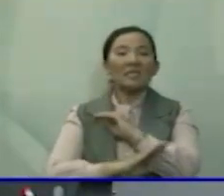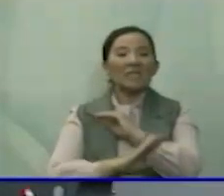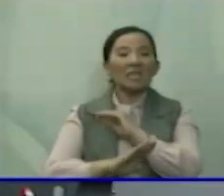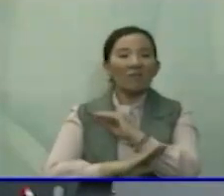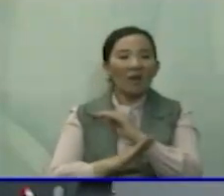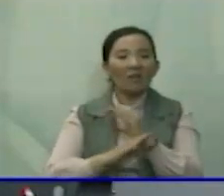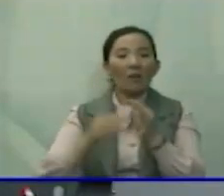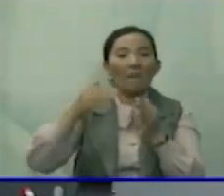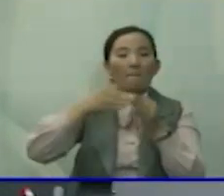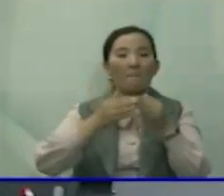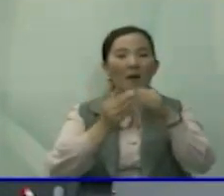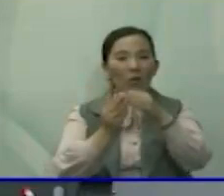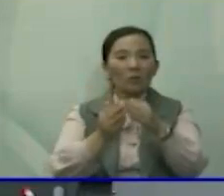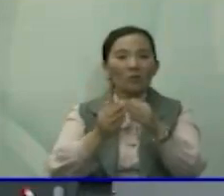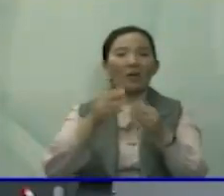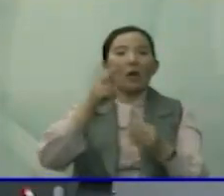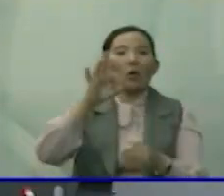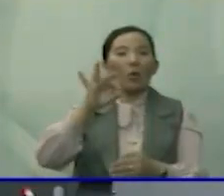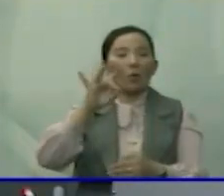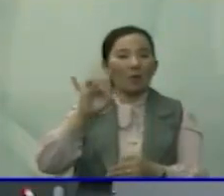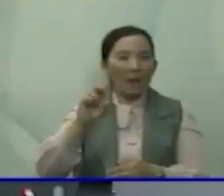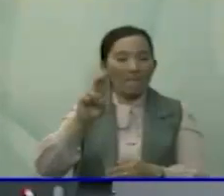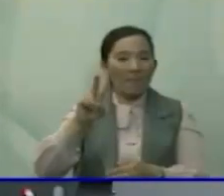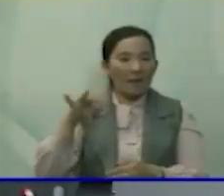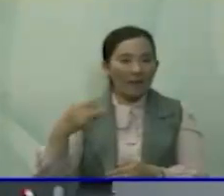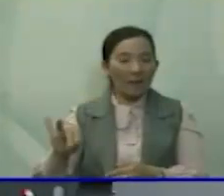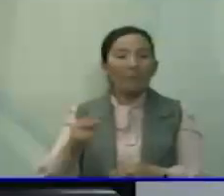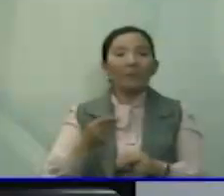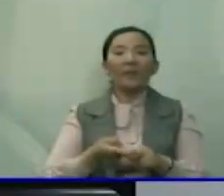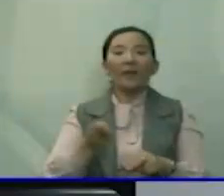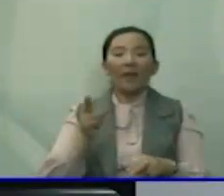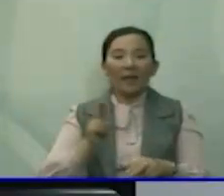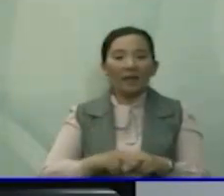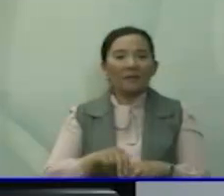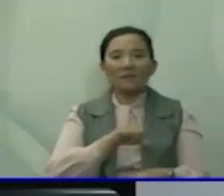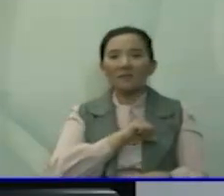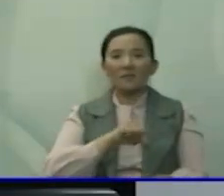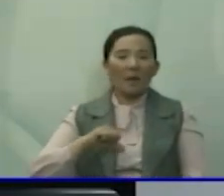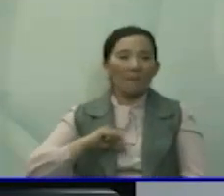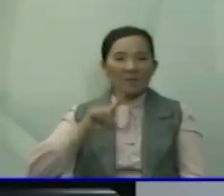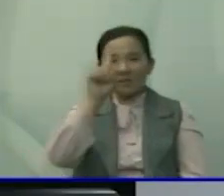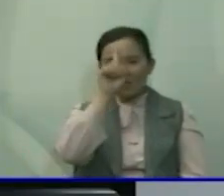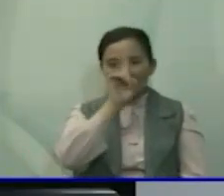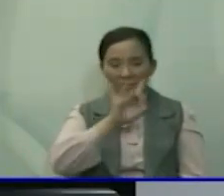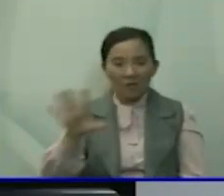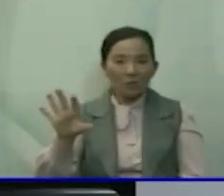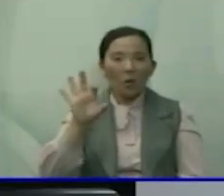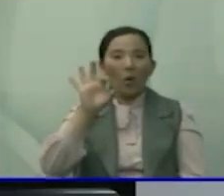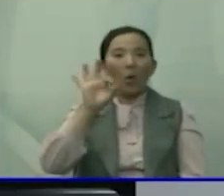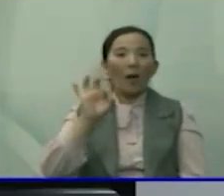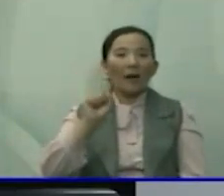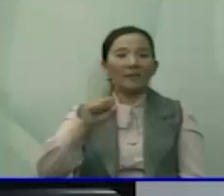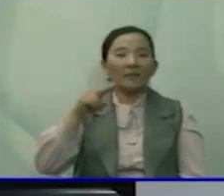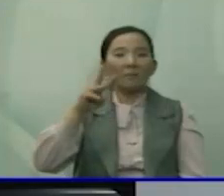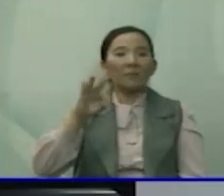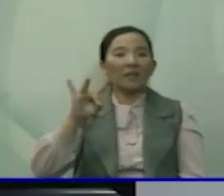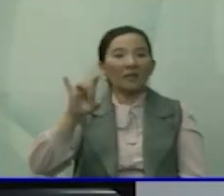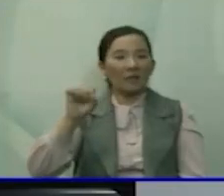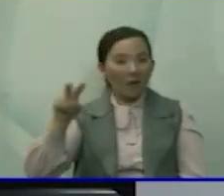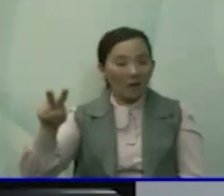парусных кораблей одним из наиболее известных адмиралов и